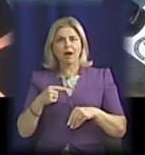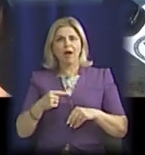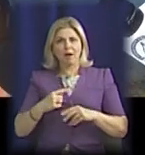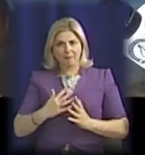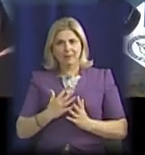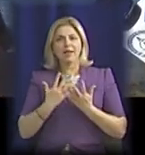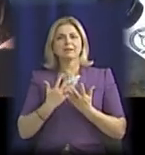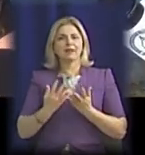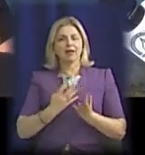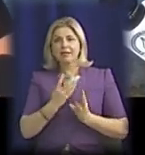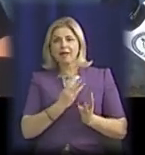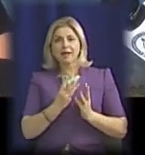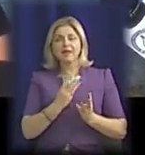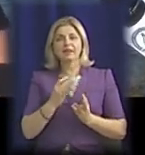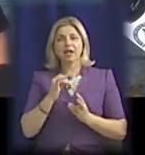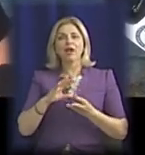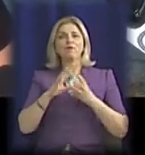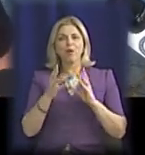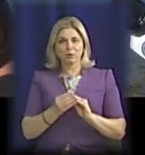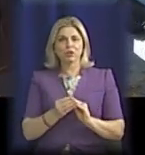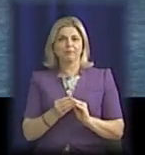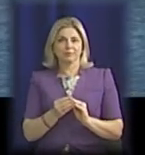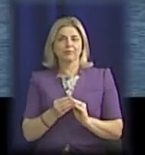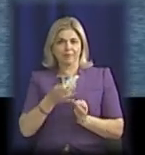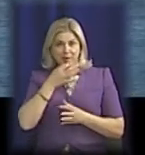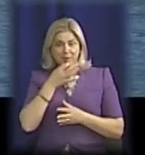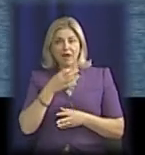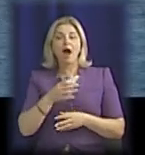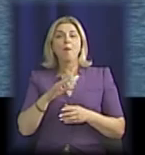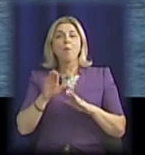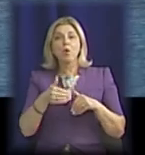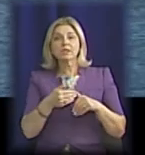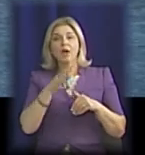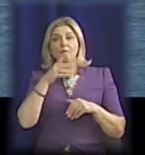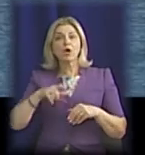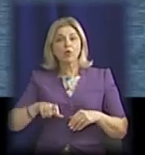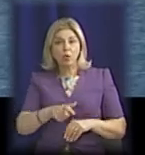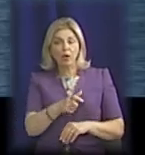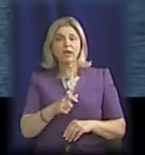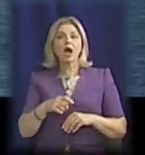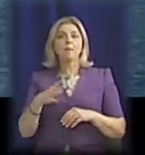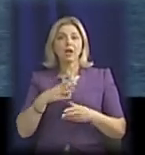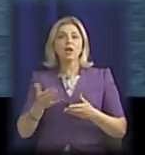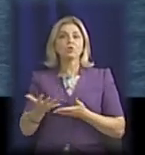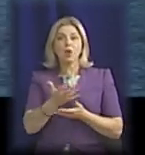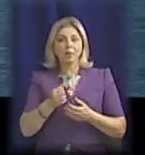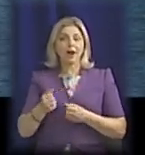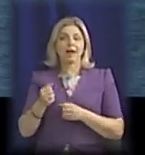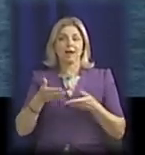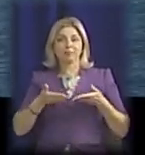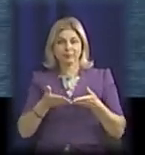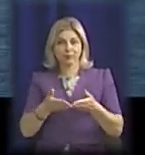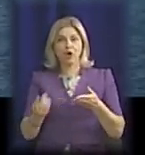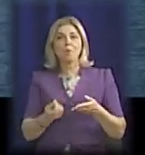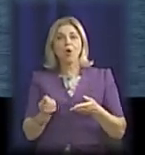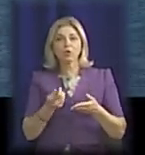піднесення, натхнення, відчуття прикладу для інших. Після приводнення парашутистів забирали моторні човни, доправляли до